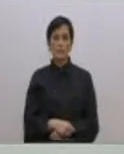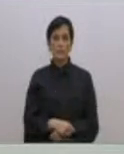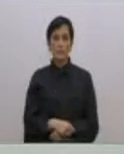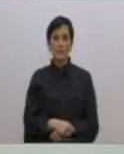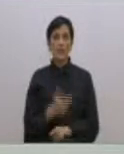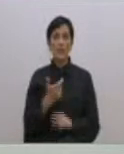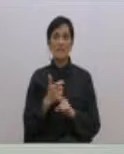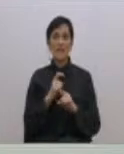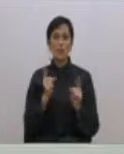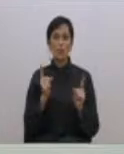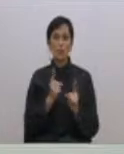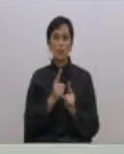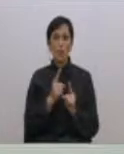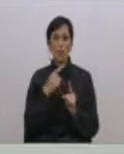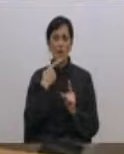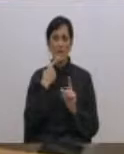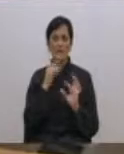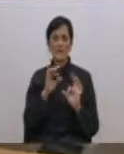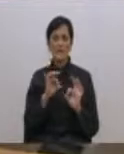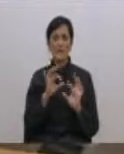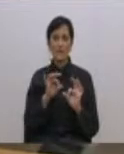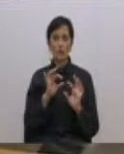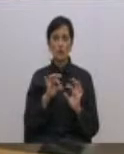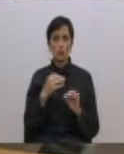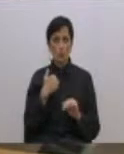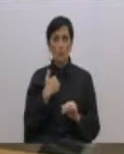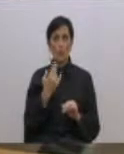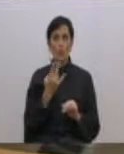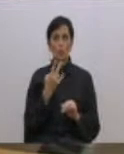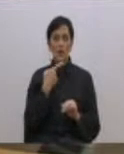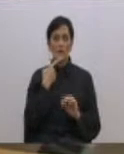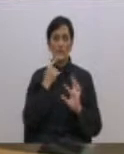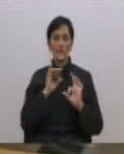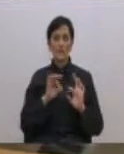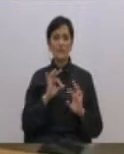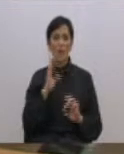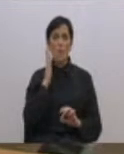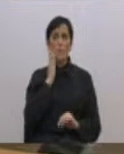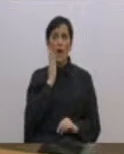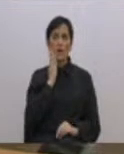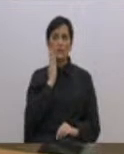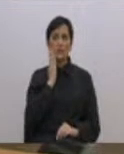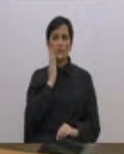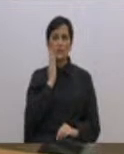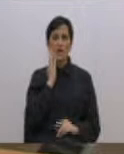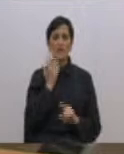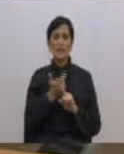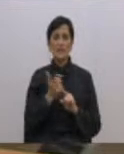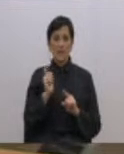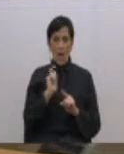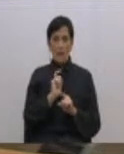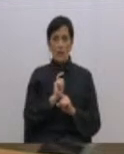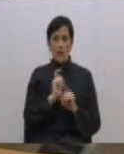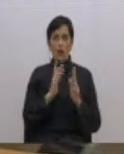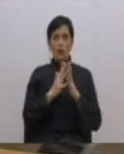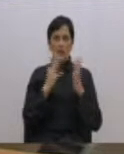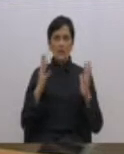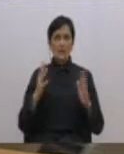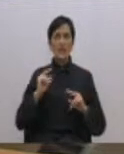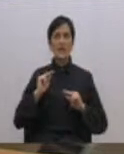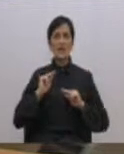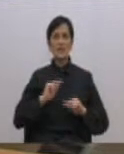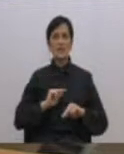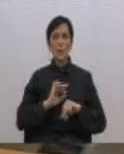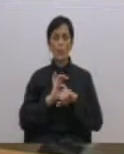înșurat. Salian măculet, uite, arșembili arăgudișno, marta, is Salian, tidi sabușaoro,